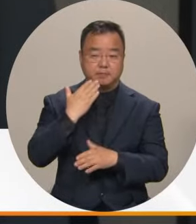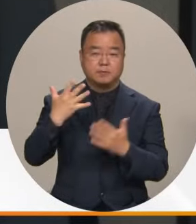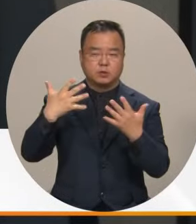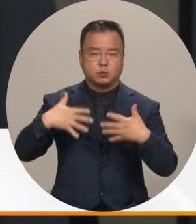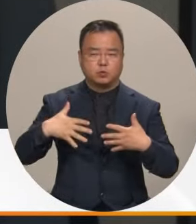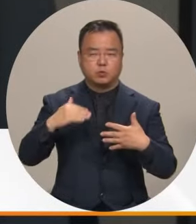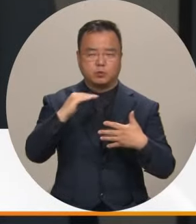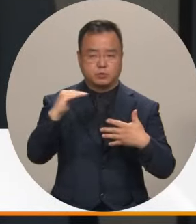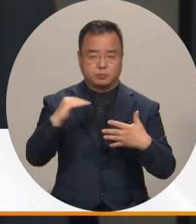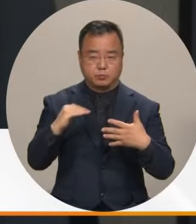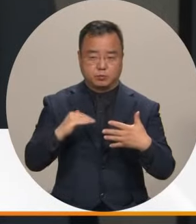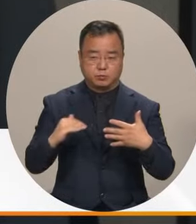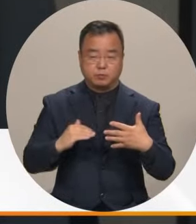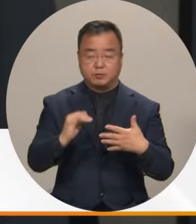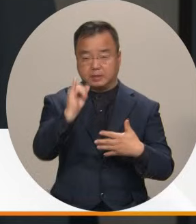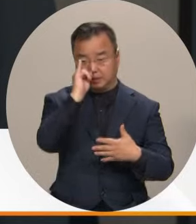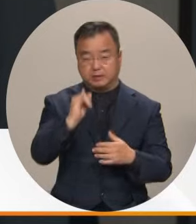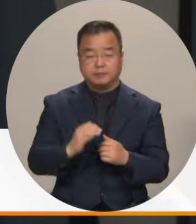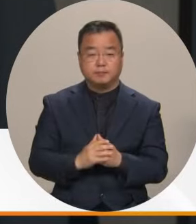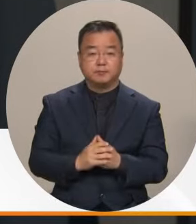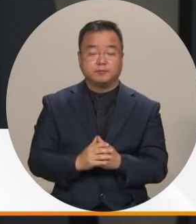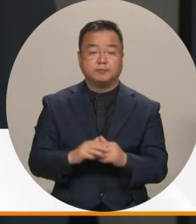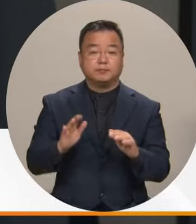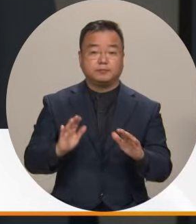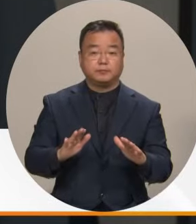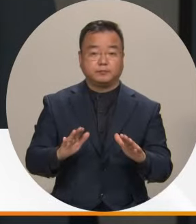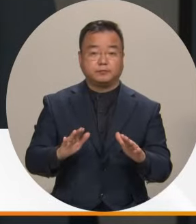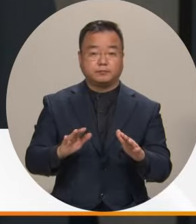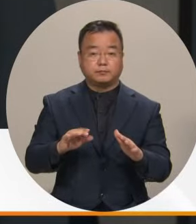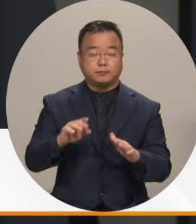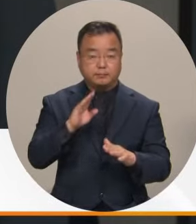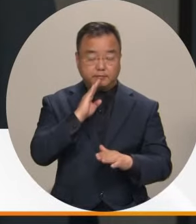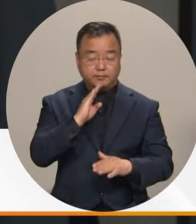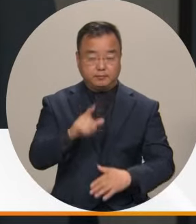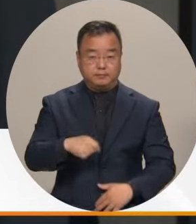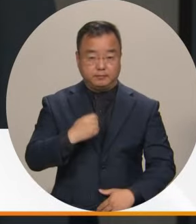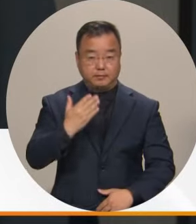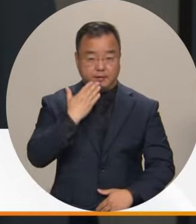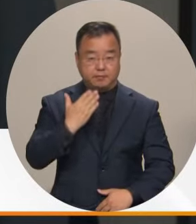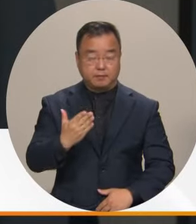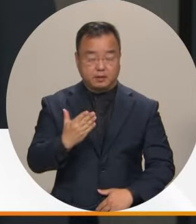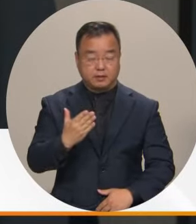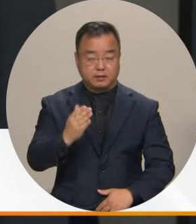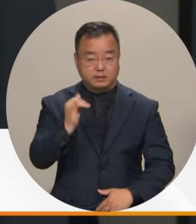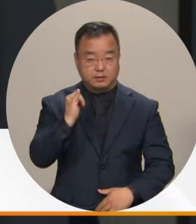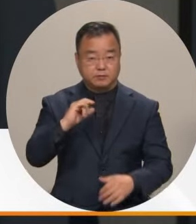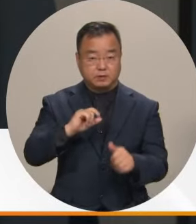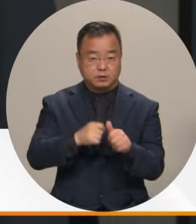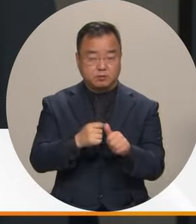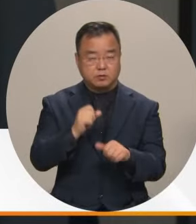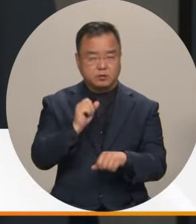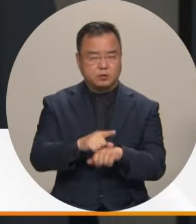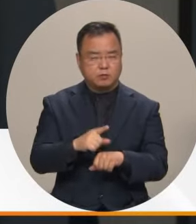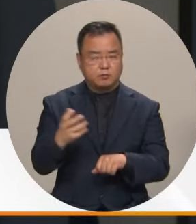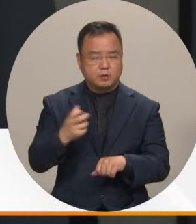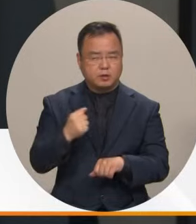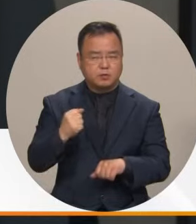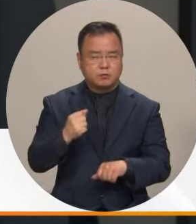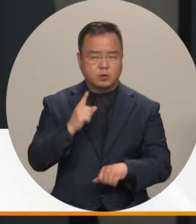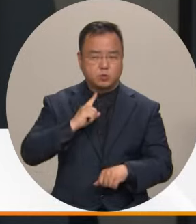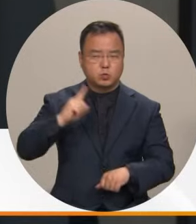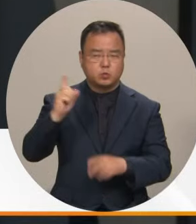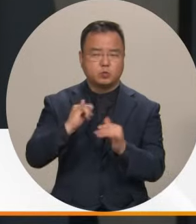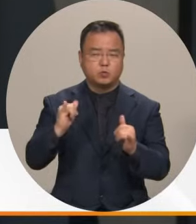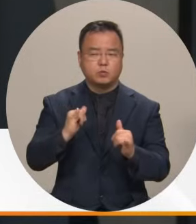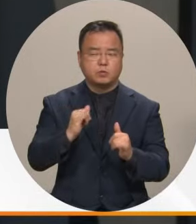기준이 있습니다 어 이제 실제로 이루어지는 처분이 있는지 그니까 처분성이 있는지 또 소를 제기한 사람에게 자격 원고